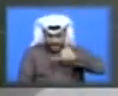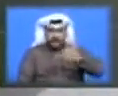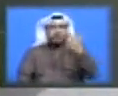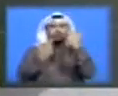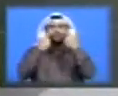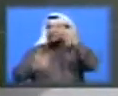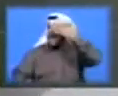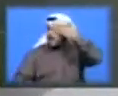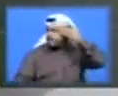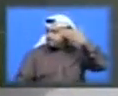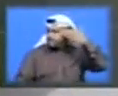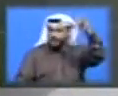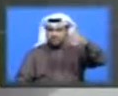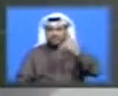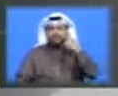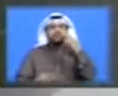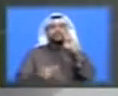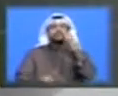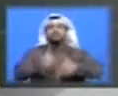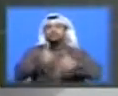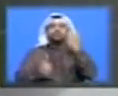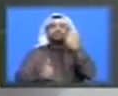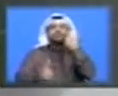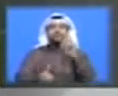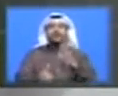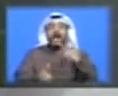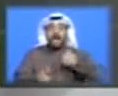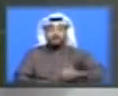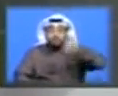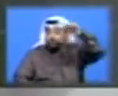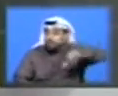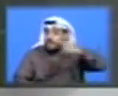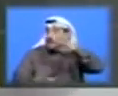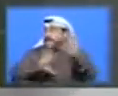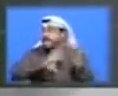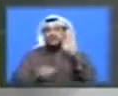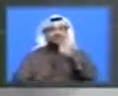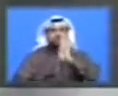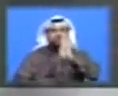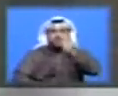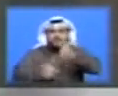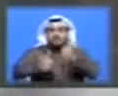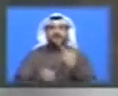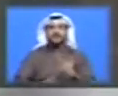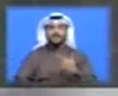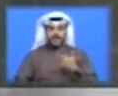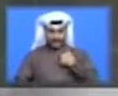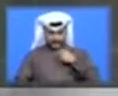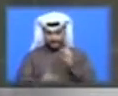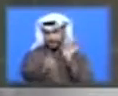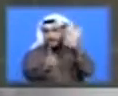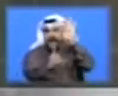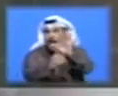بالخبرة في هذا المجال لدراسة خطتنا وعمل التدريبات للتقييم. الهدف منها هي